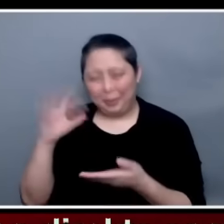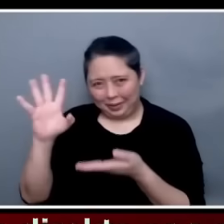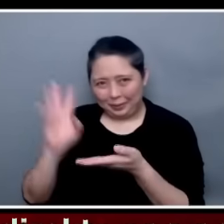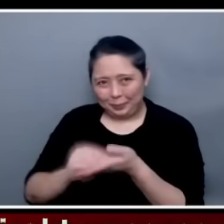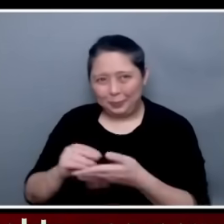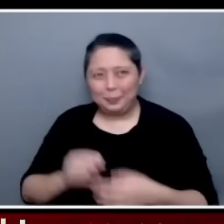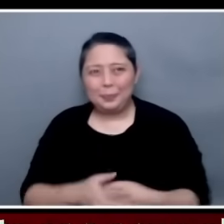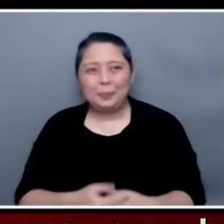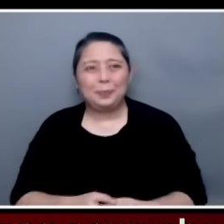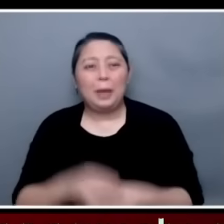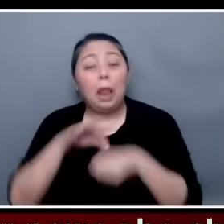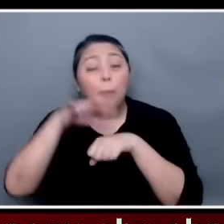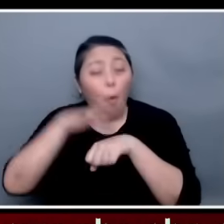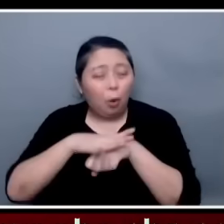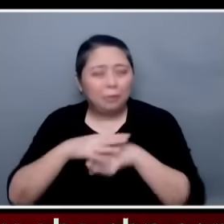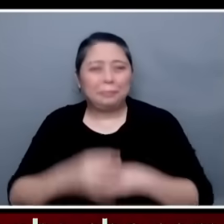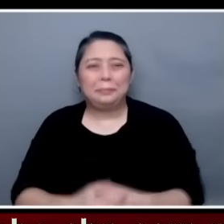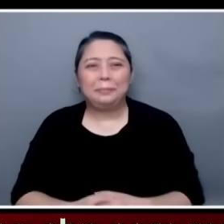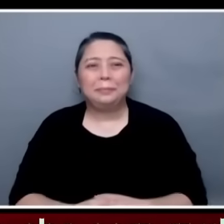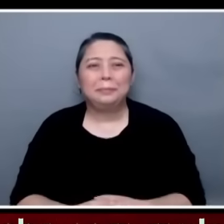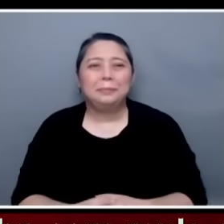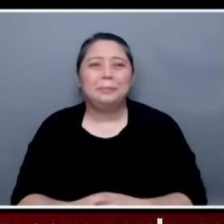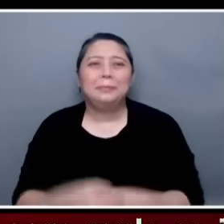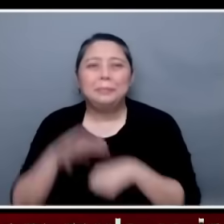lamo, lamo,